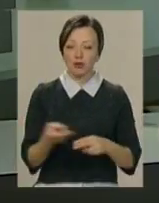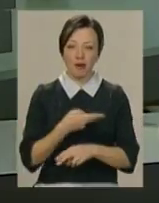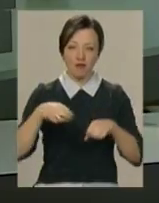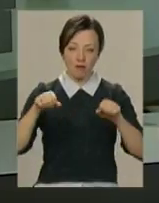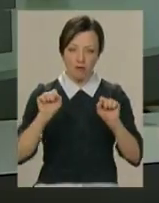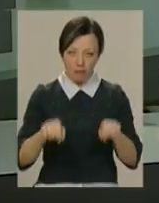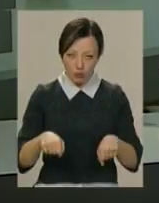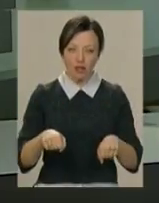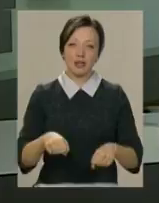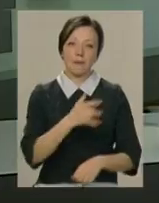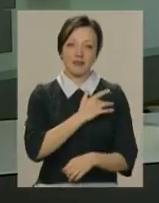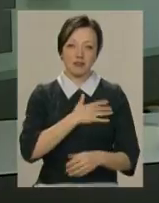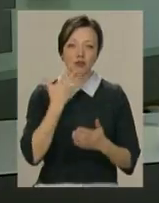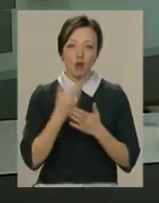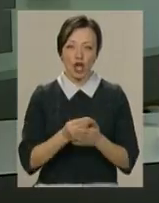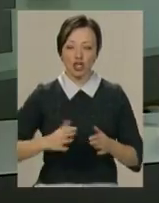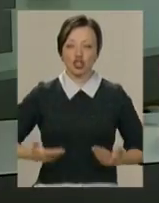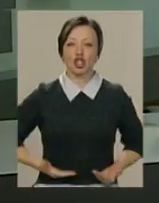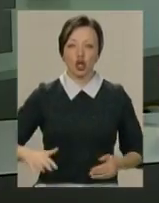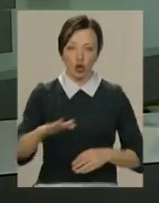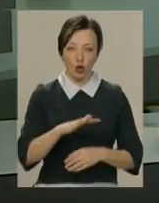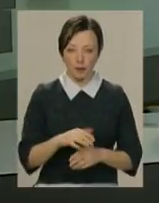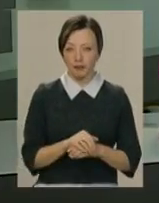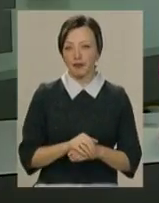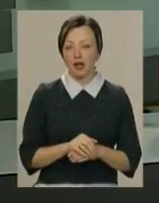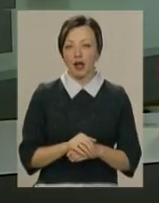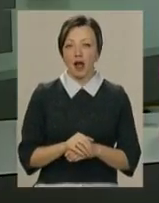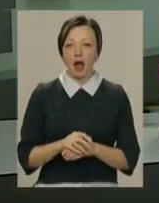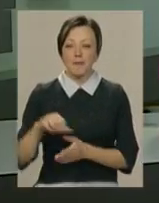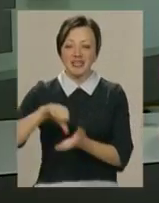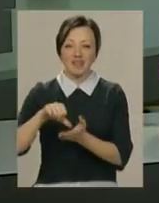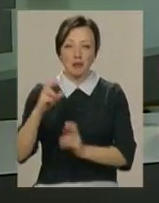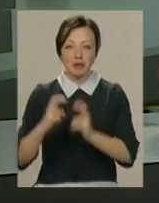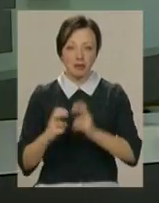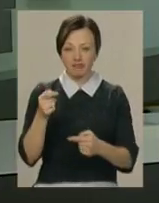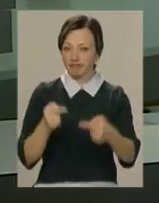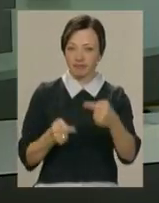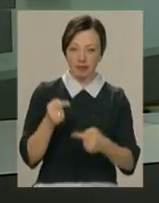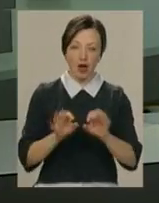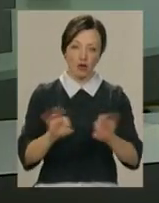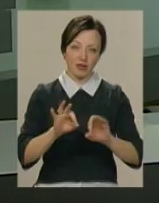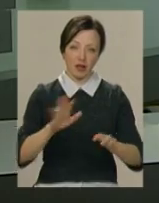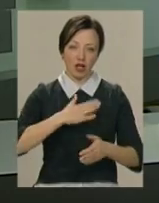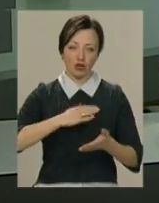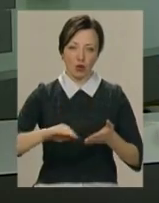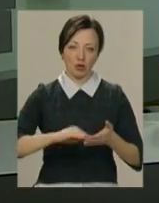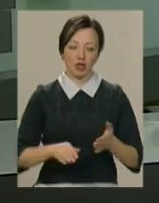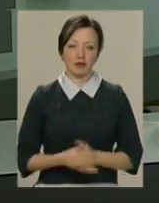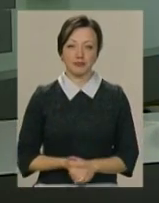їх можливості приватизувати своє житло. Відповідачі – представники підприємства заперечують, розповідає Світлана